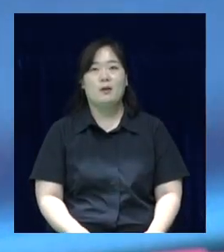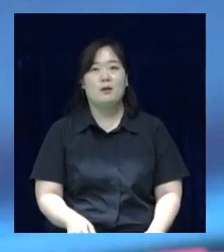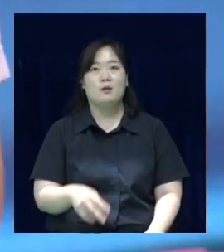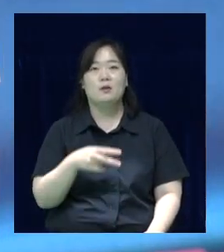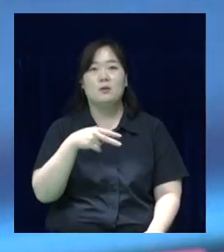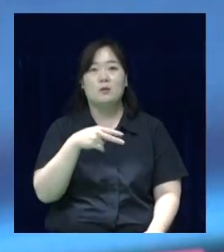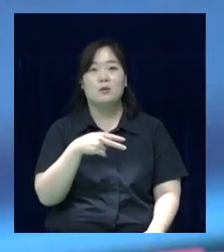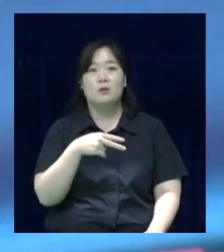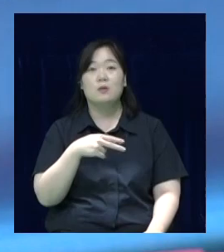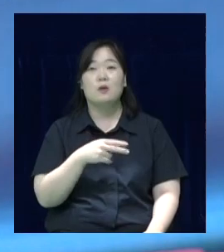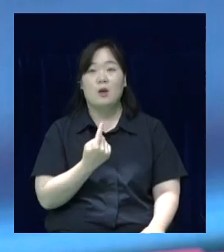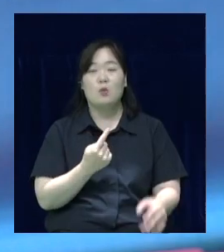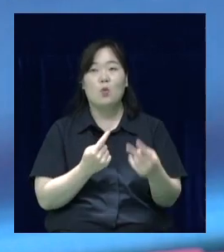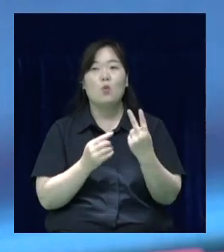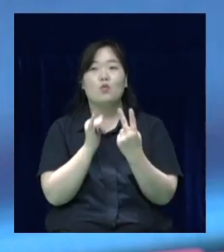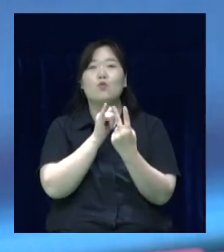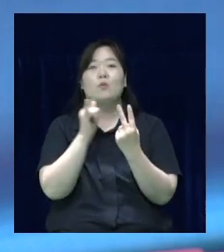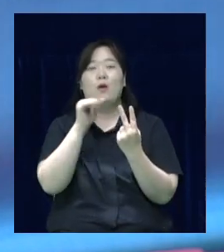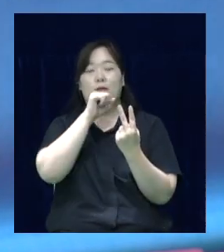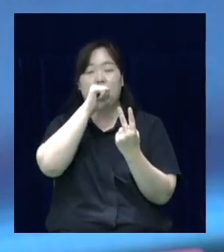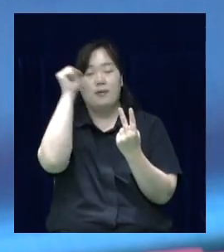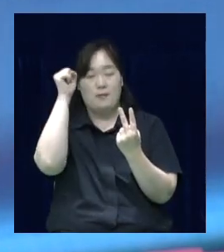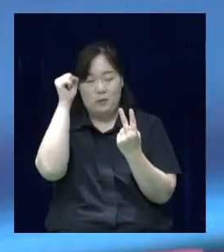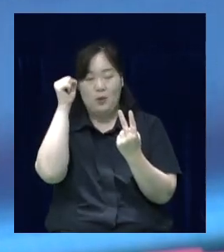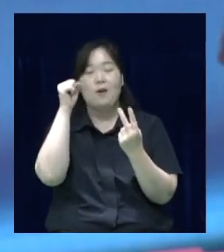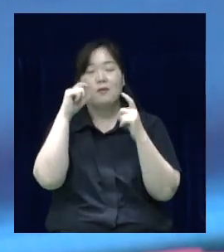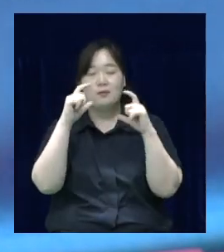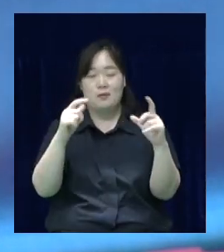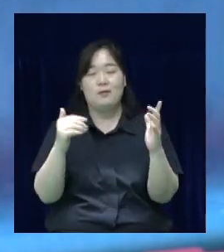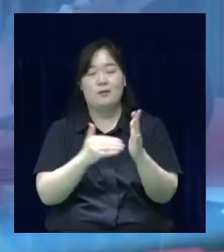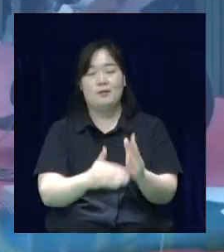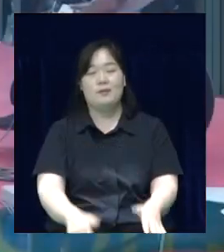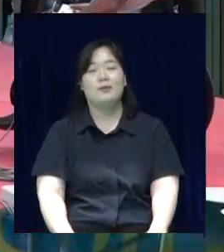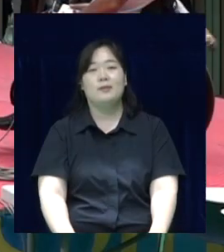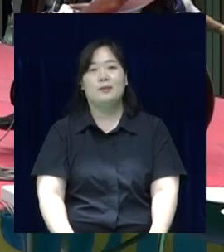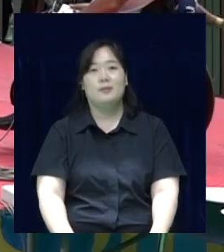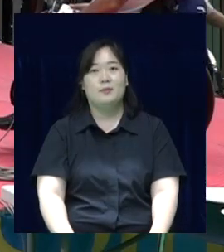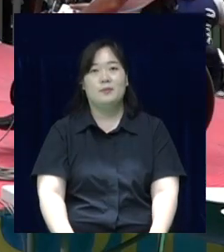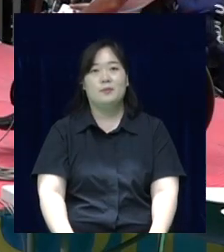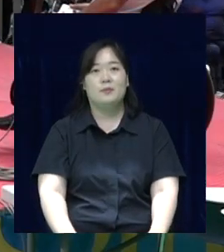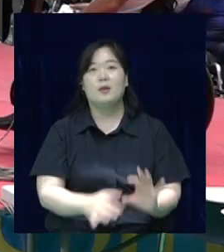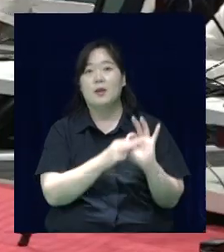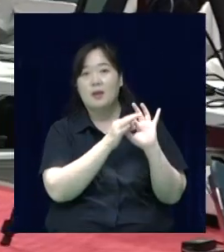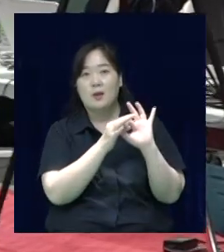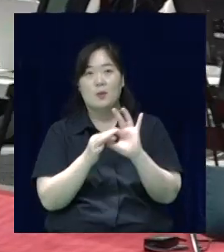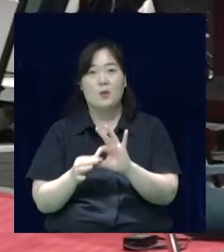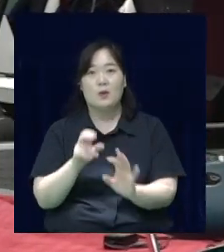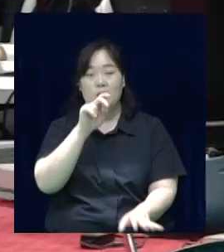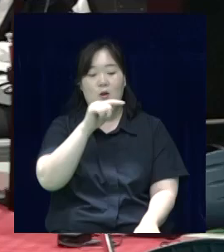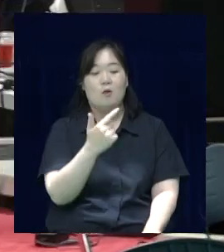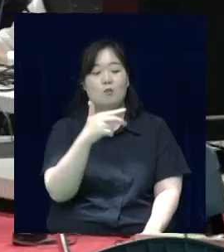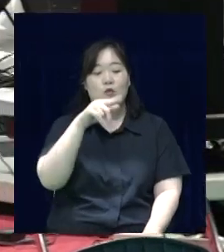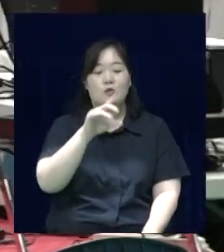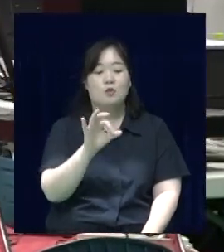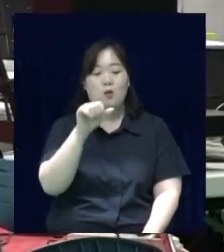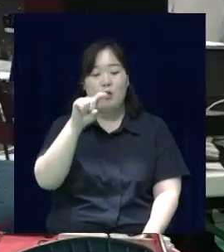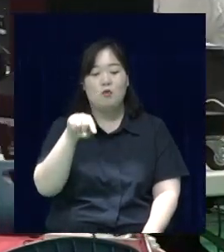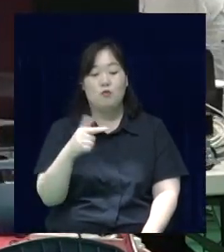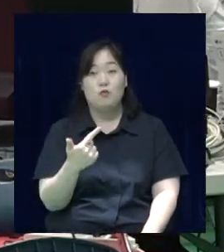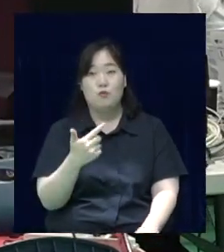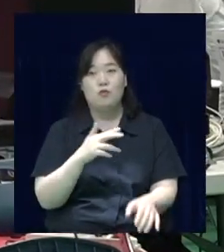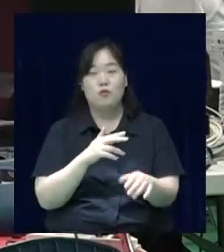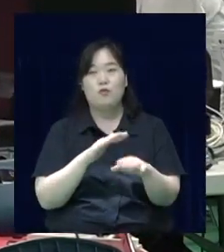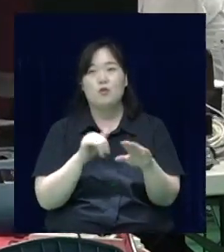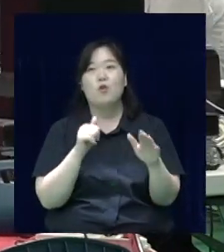좀 선언해 주었습니다. 자, 그리고 이어서 문정훈 선수가 곧바로